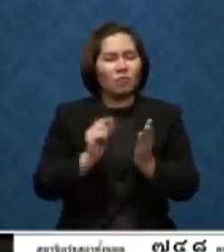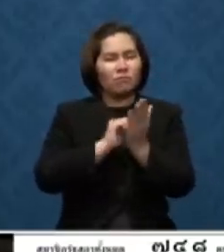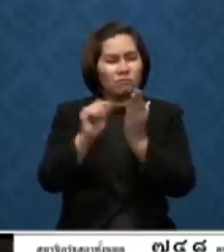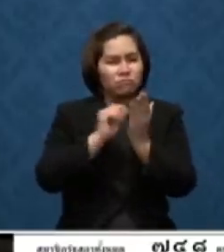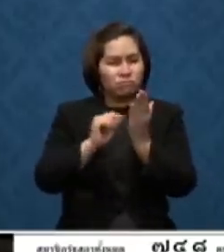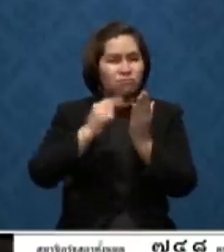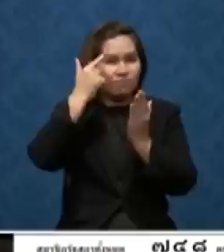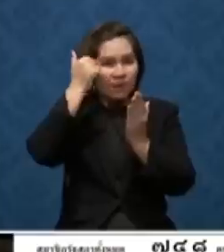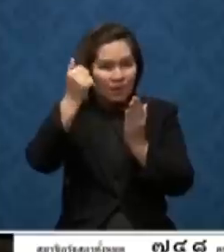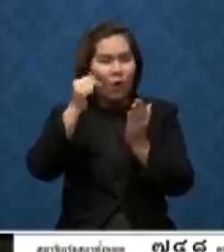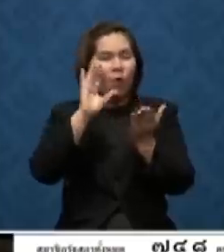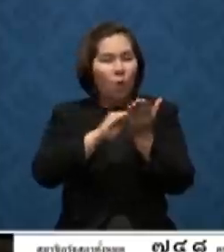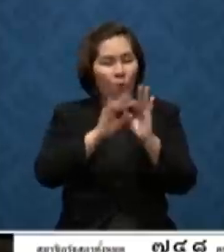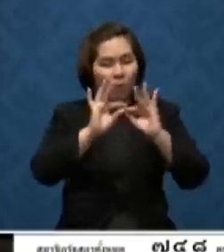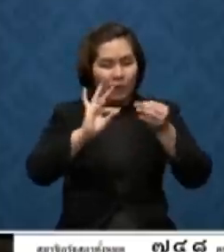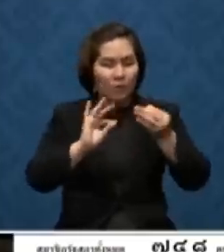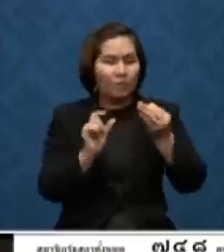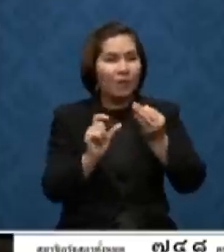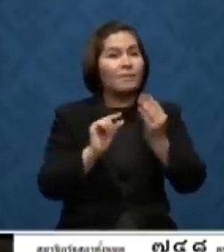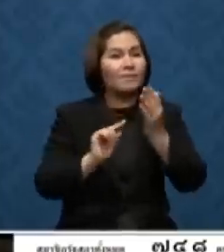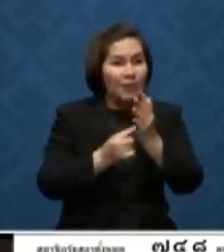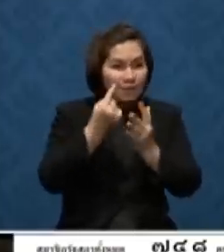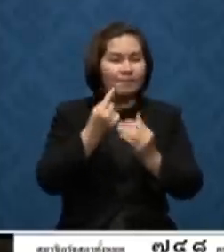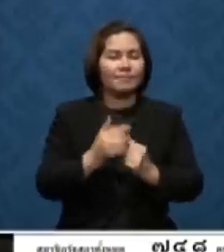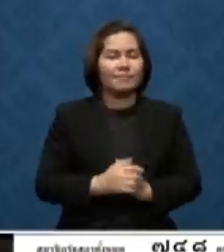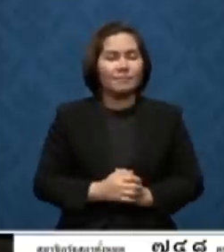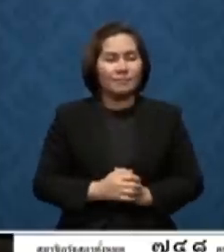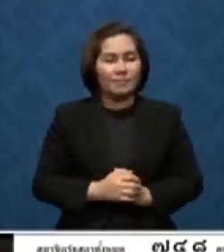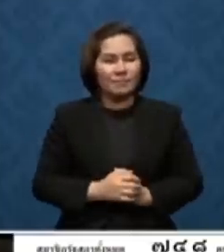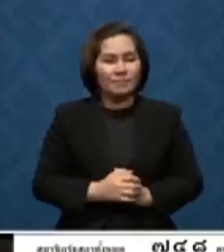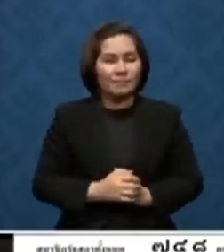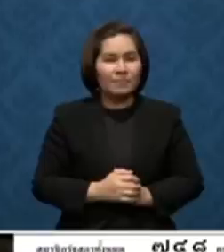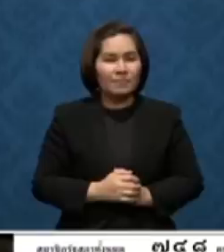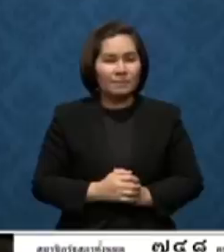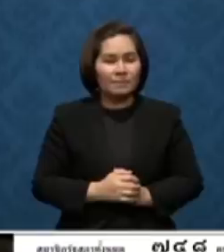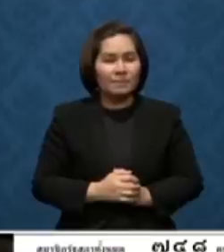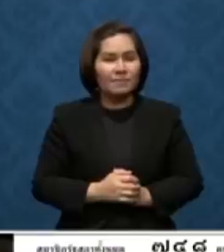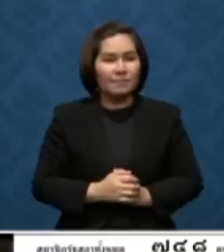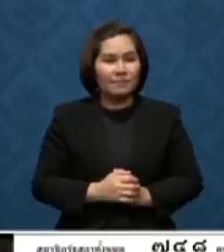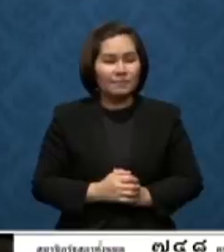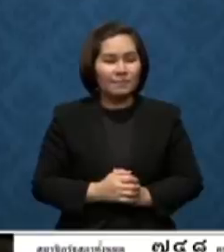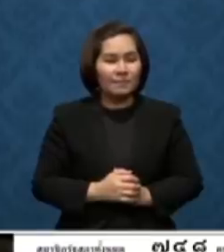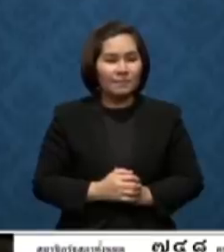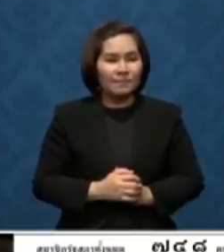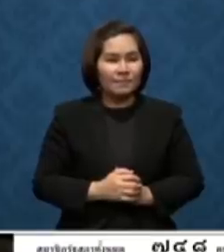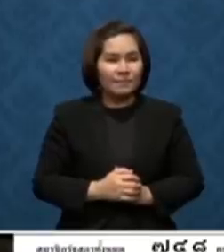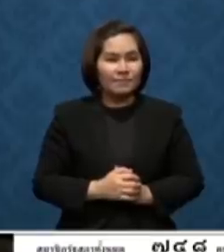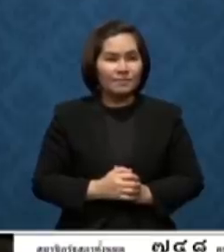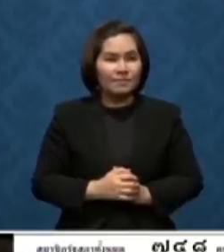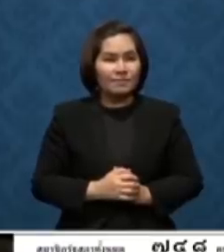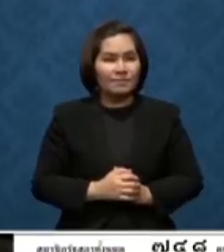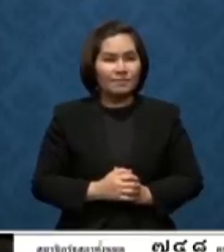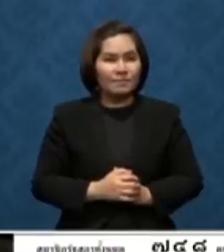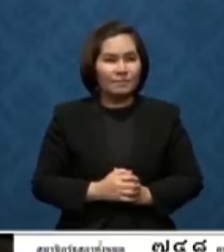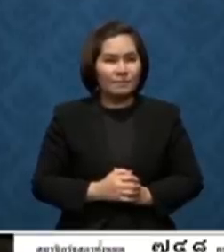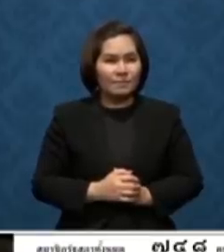สติปัญญาที่จะใส่ข้อความนี้เข้าไปตั้งแต่ต้นนะครับดังนั้นจึงไม่ไม่เห็นว่าจะไม่เห็นว่าจะ